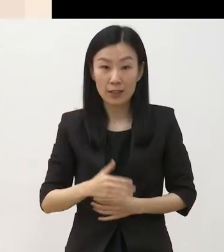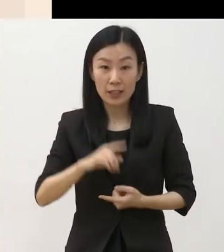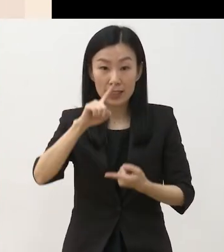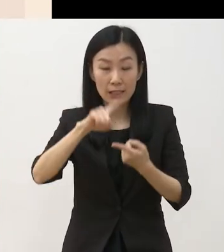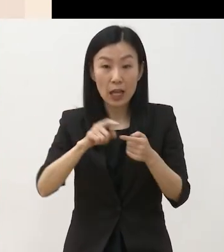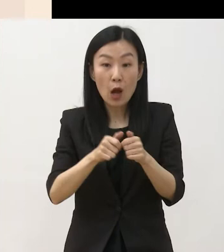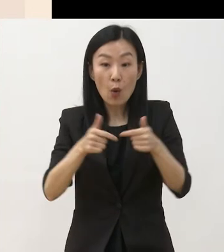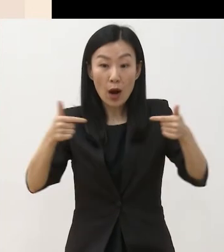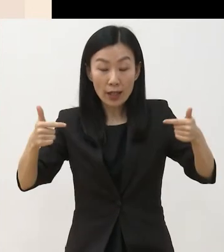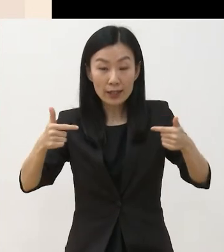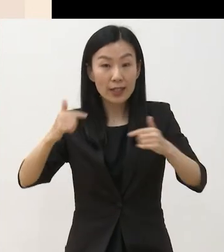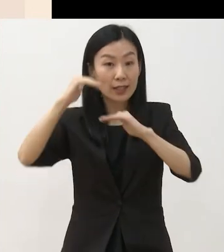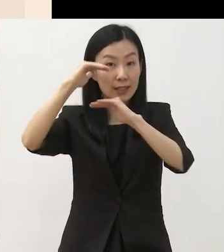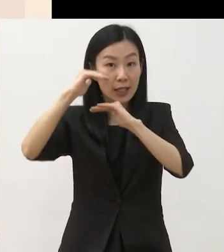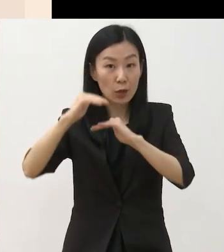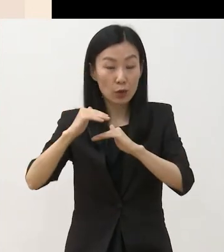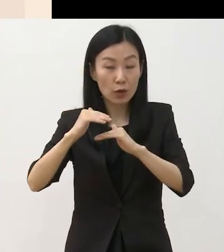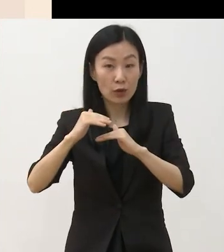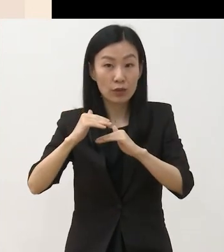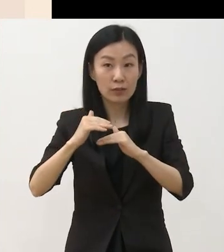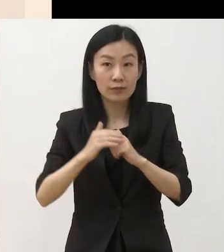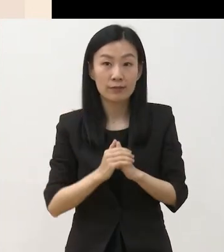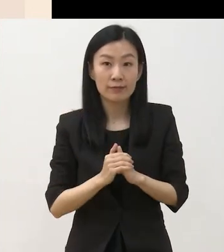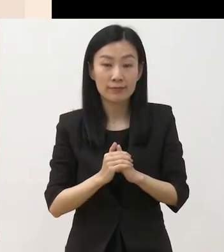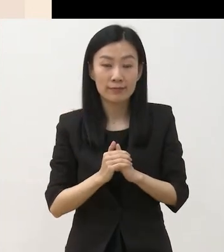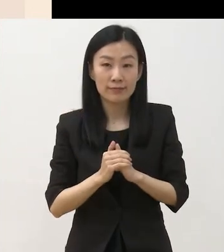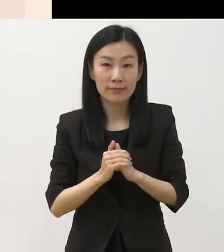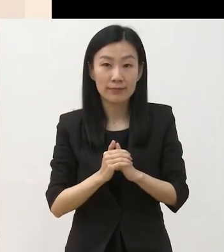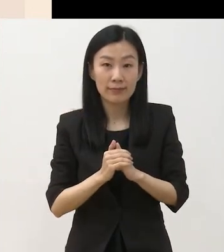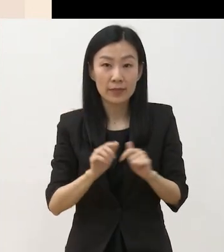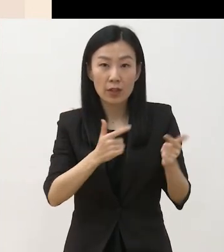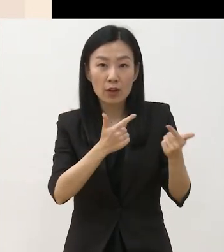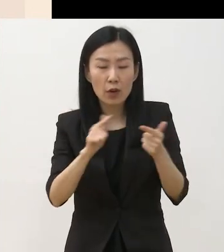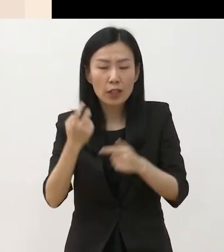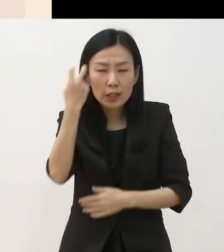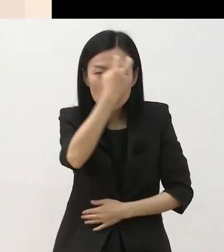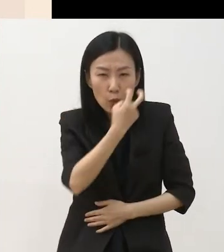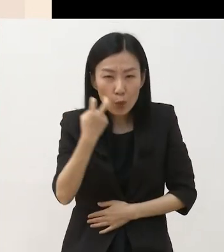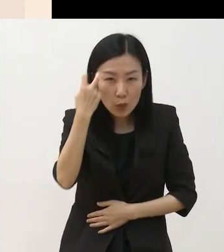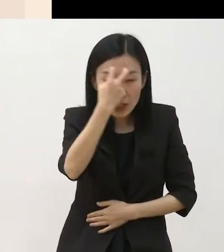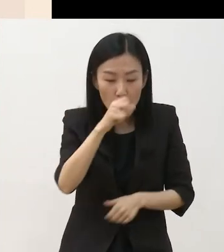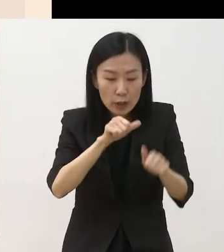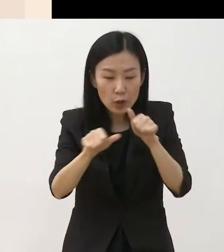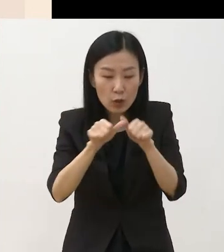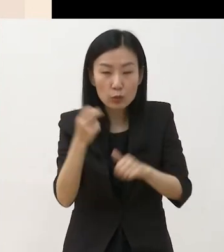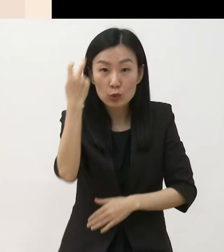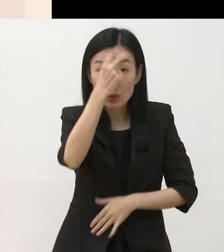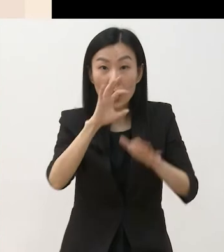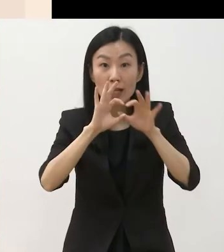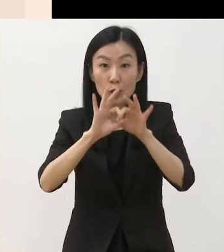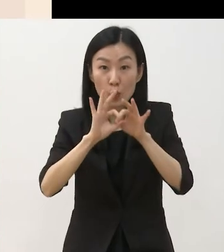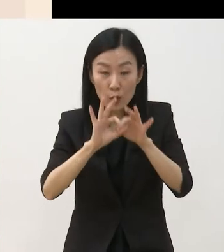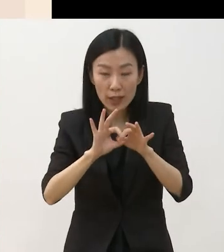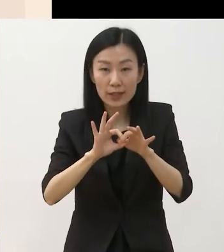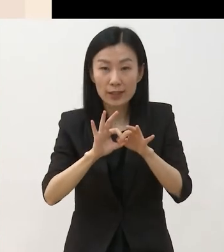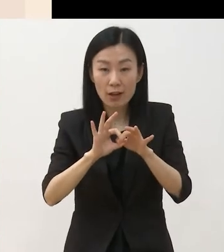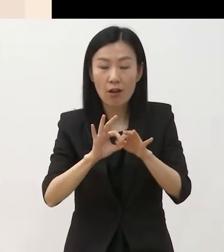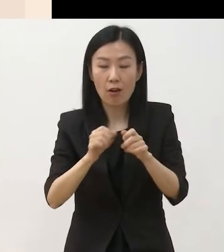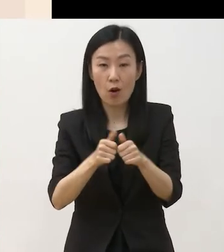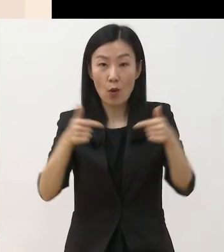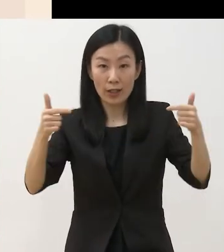내용들은 확대된 내용들은 그간의 여러 가지 그 저희 수요 조사와 설문 조사들을 통해서 이렇게 확대가